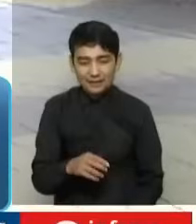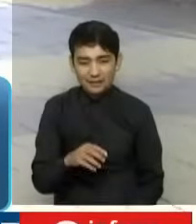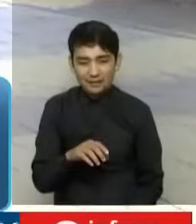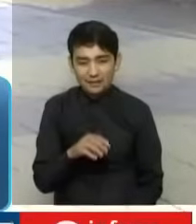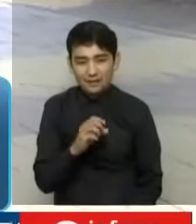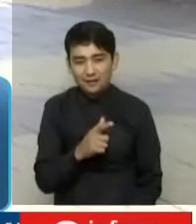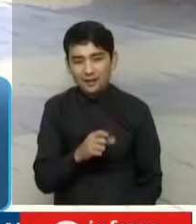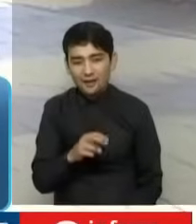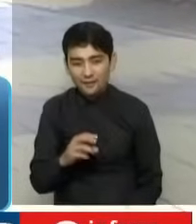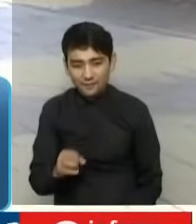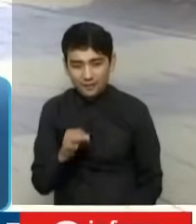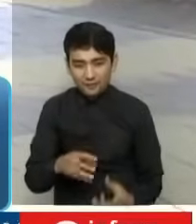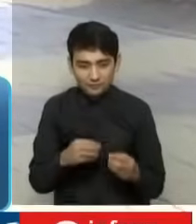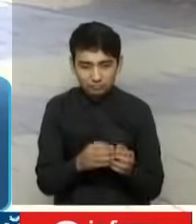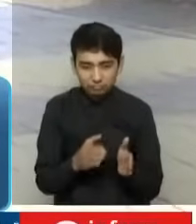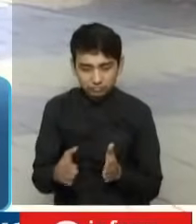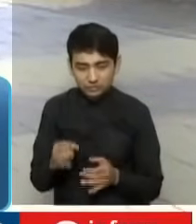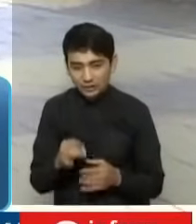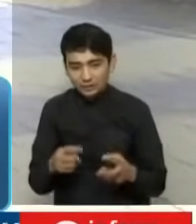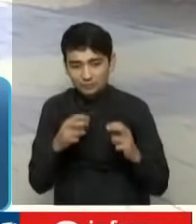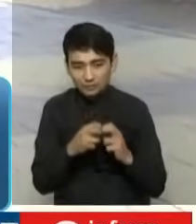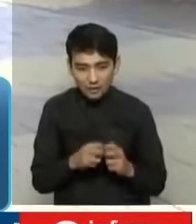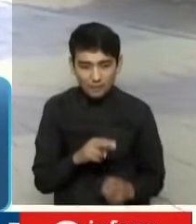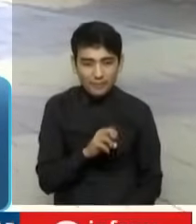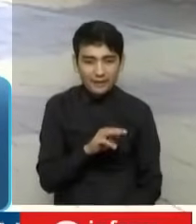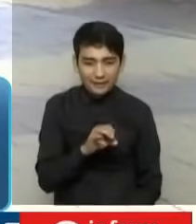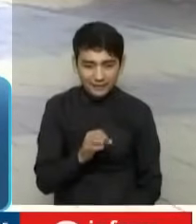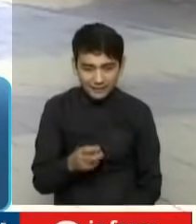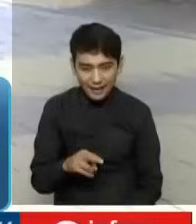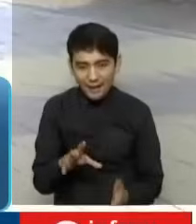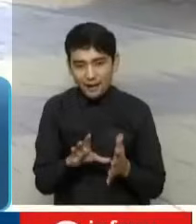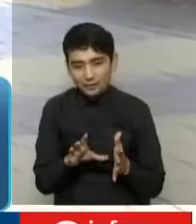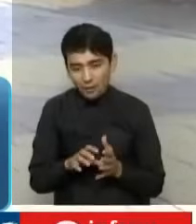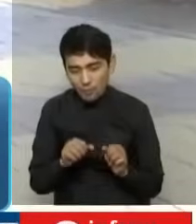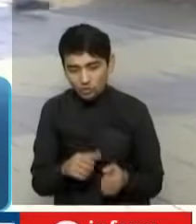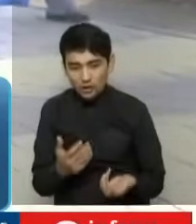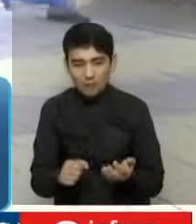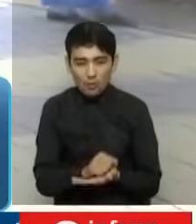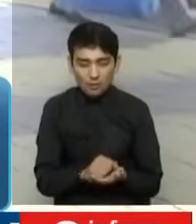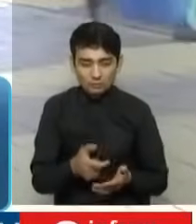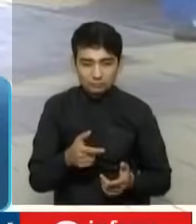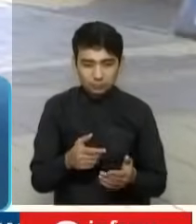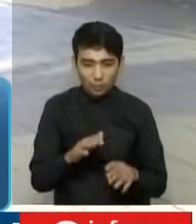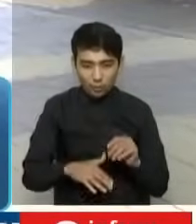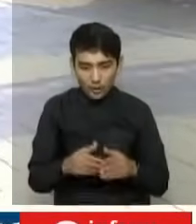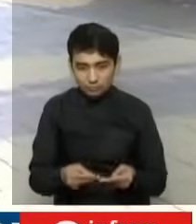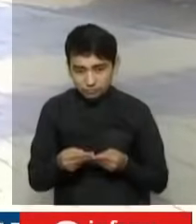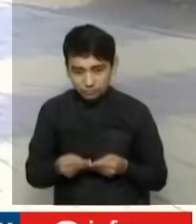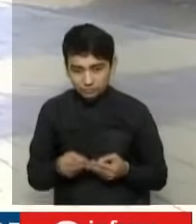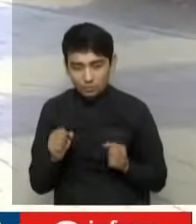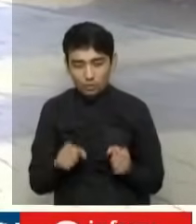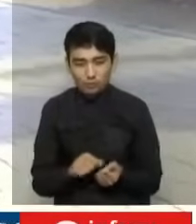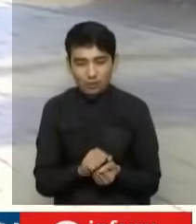где предусматривает порядок подачи, рассмотрения петиции. Ее можно и в электронном виде, и в бумажном виде подать. И там два